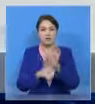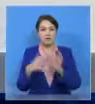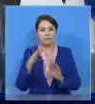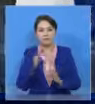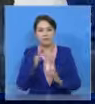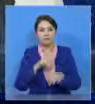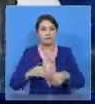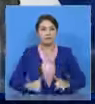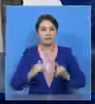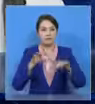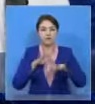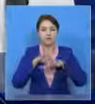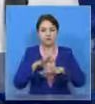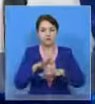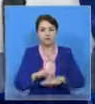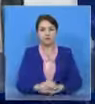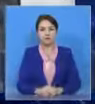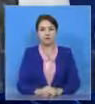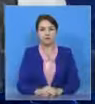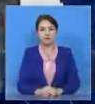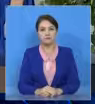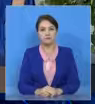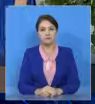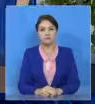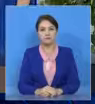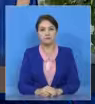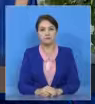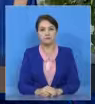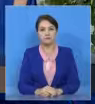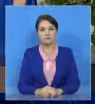орай өткізілді. Нұрбол Жауынбаев, Данияр Маткулов, Ақтөбе телеарнасы.